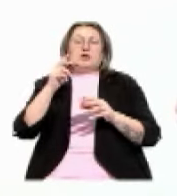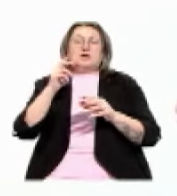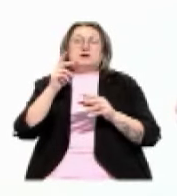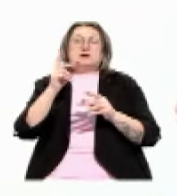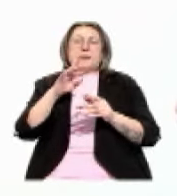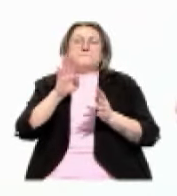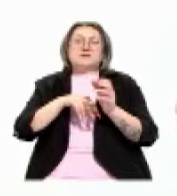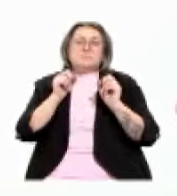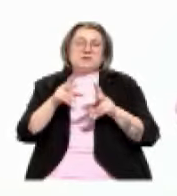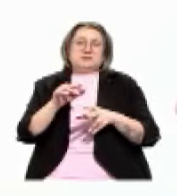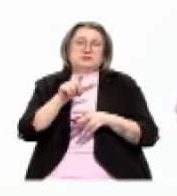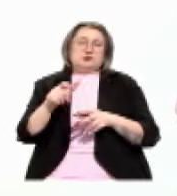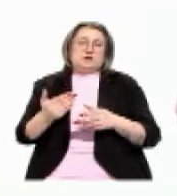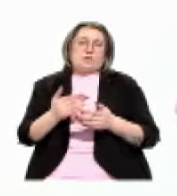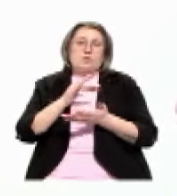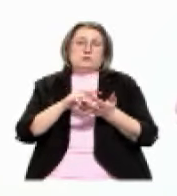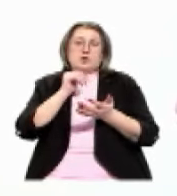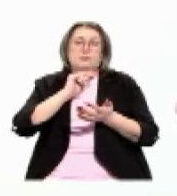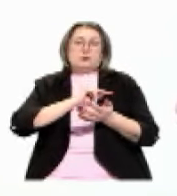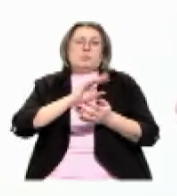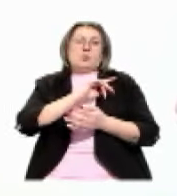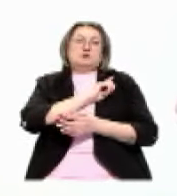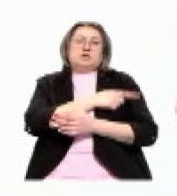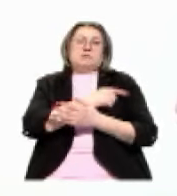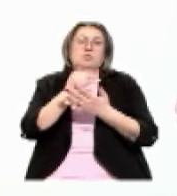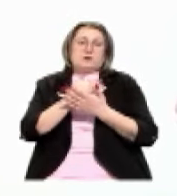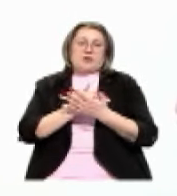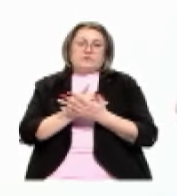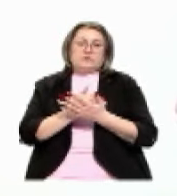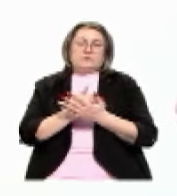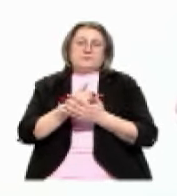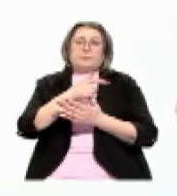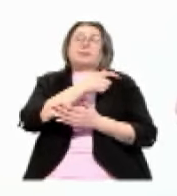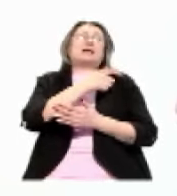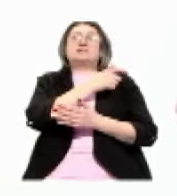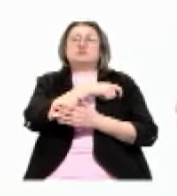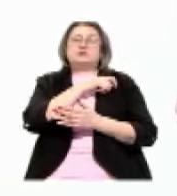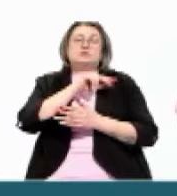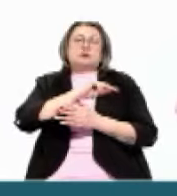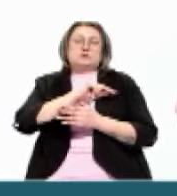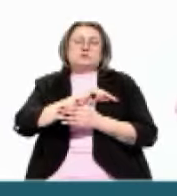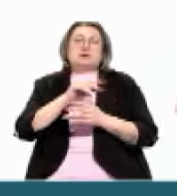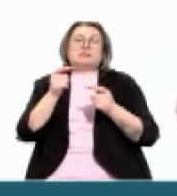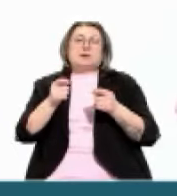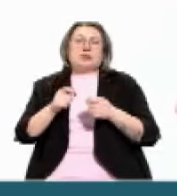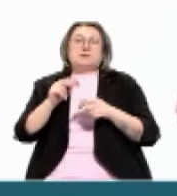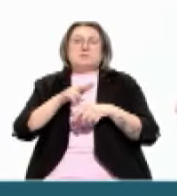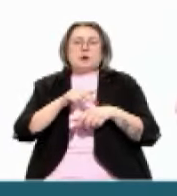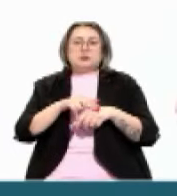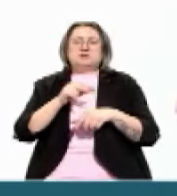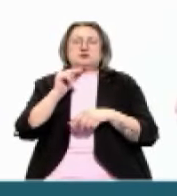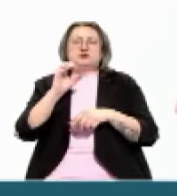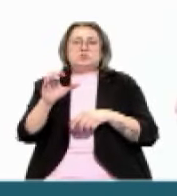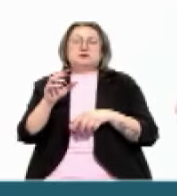күні православие христиандарының крещение Господне мерекесі өтеді. Қостанай қаласы тұрғындарының қауіпсіздік үшін күшейтілген кестеде